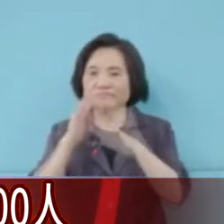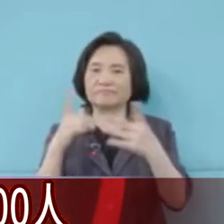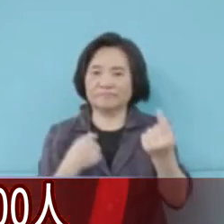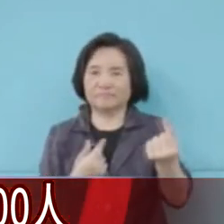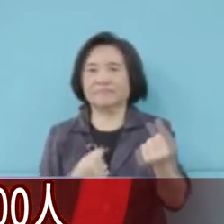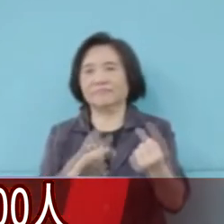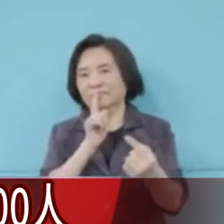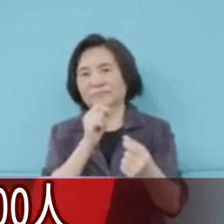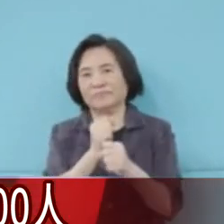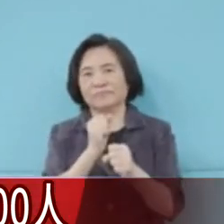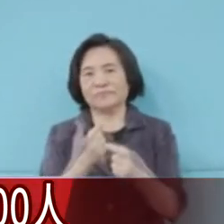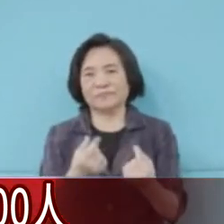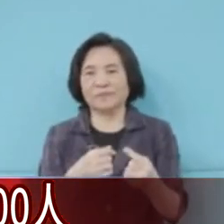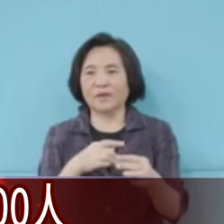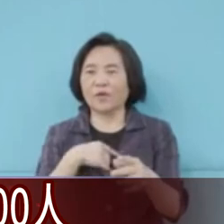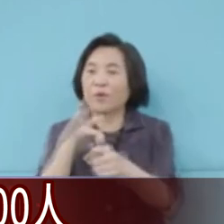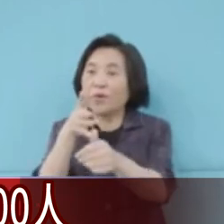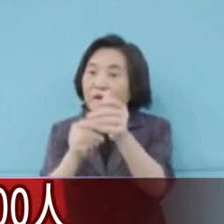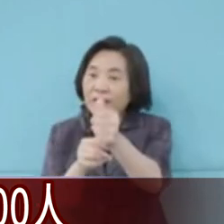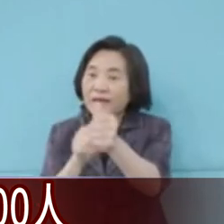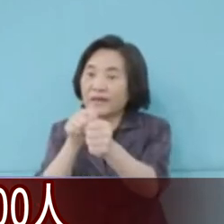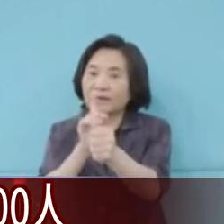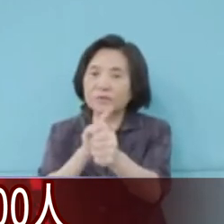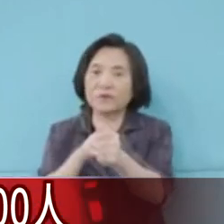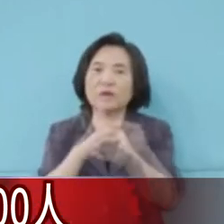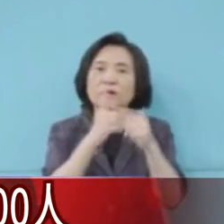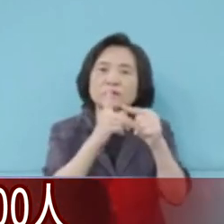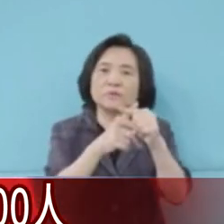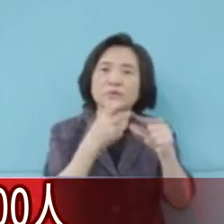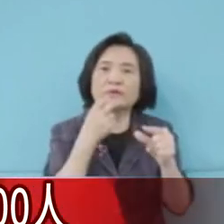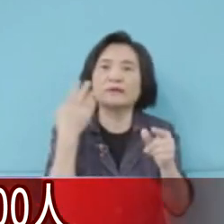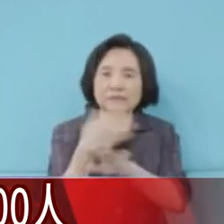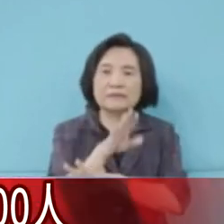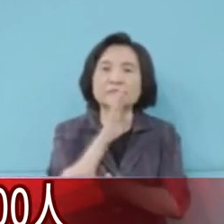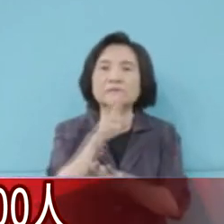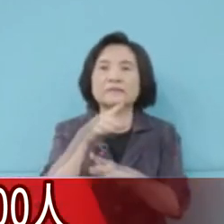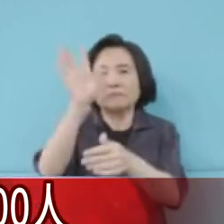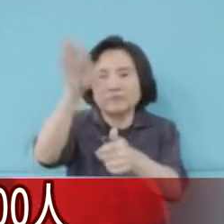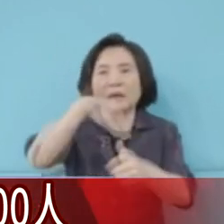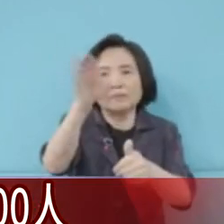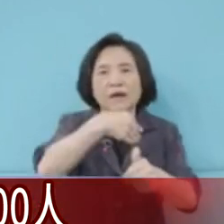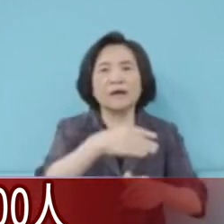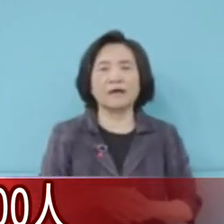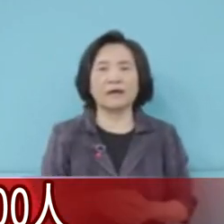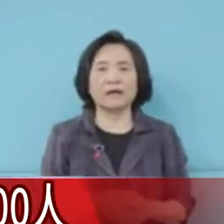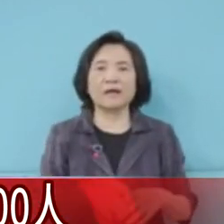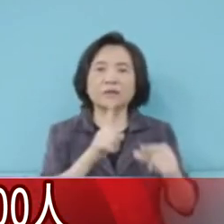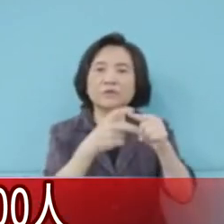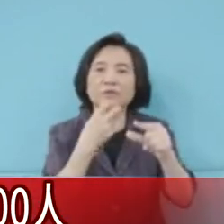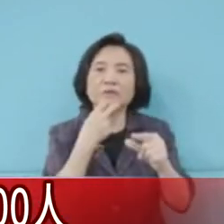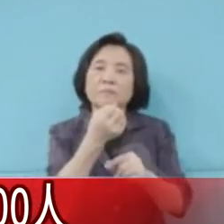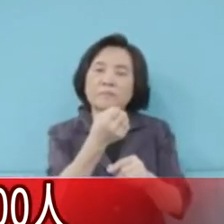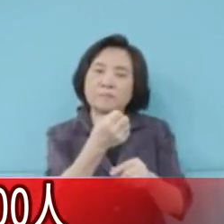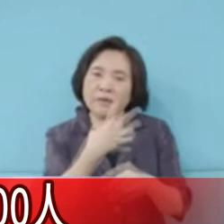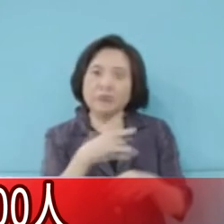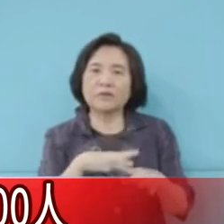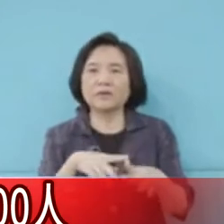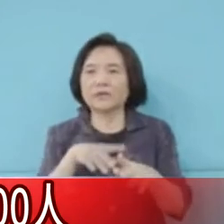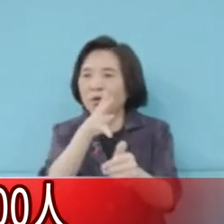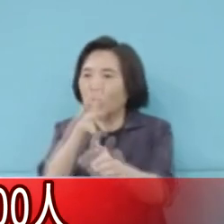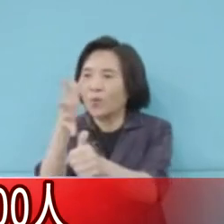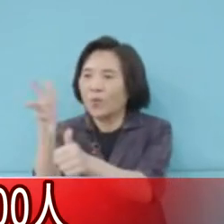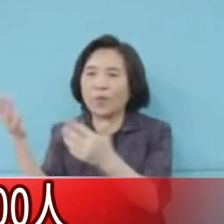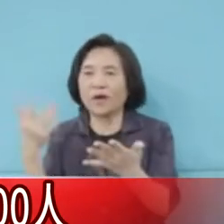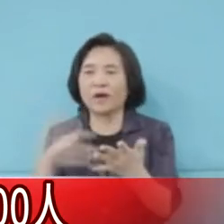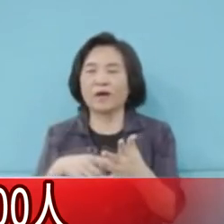北市我们常常去问 A 旅馆的时候，他会说中央已经帮他们，已经要征用他们了。那中央也跟我们说，他们征用的部分也